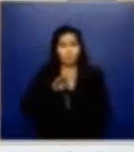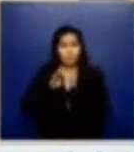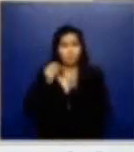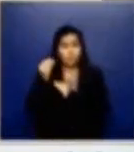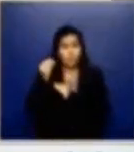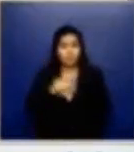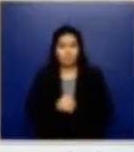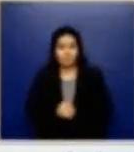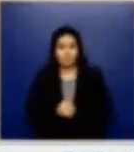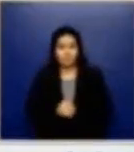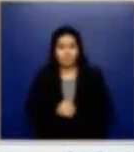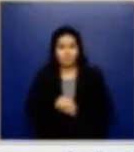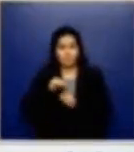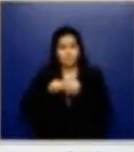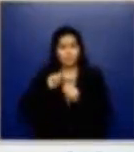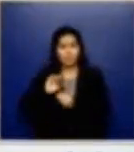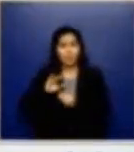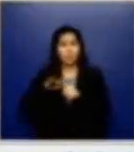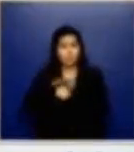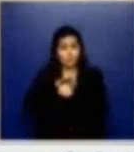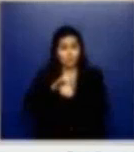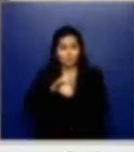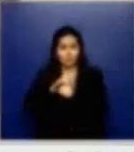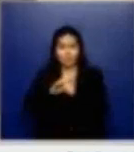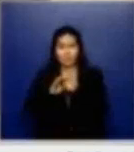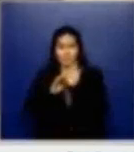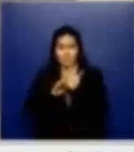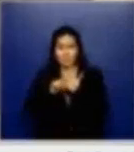นี้เวียดนามโตขนาดมีโควิดนี่นะ